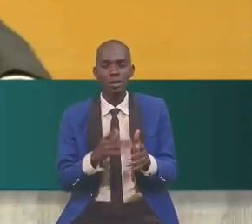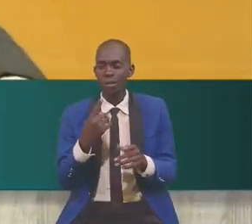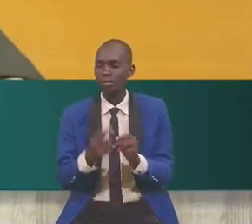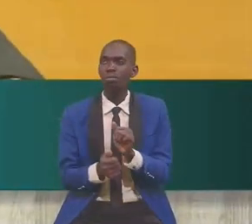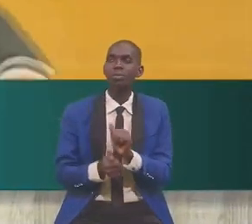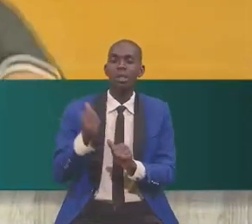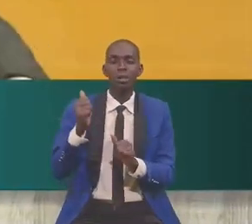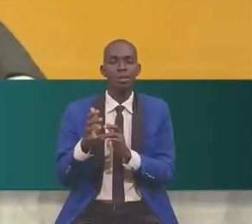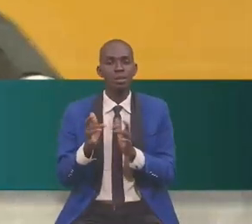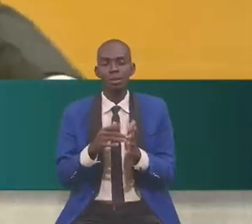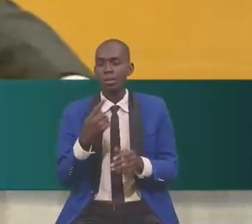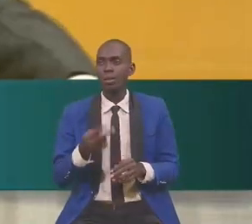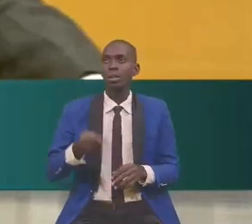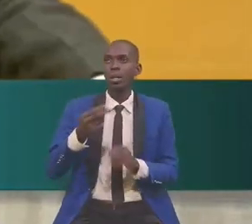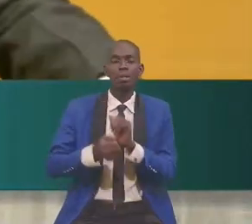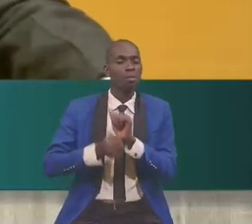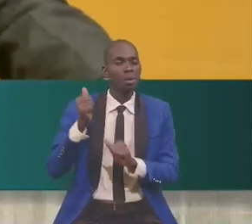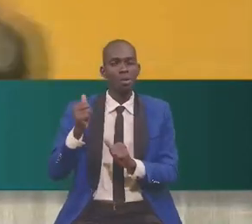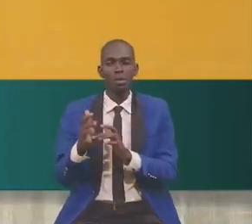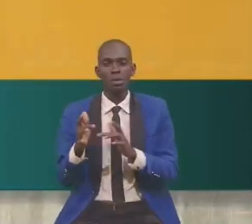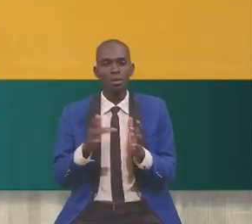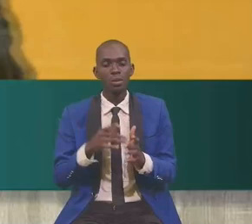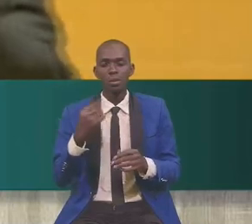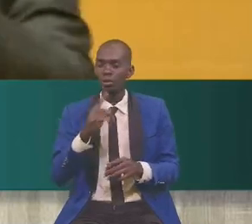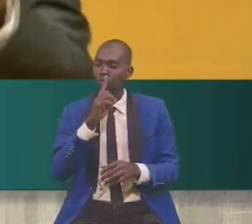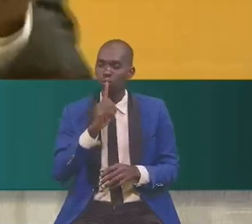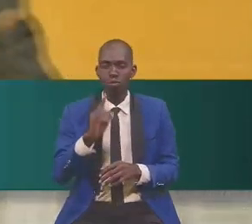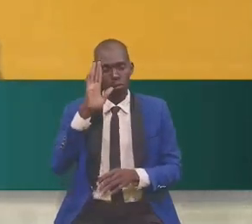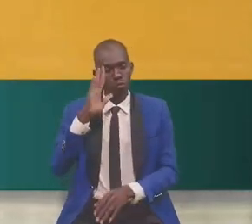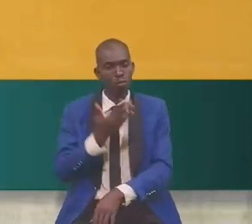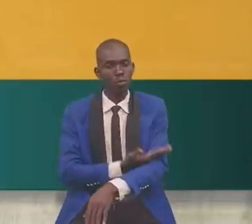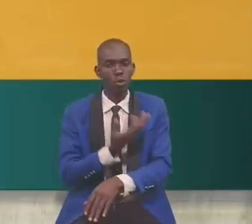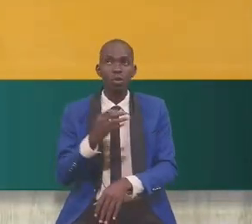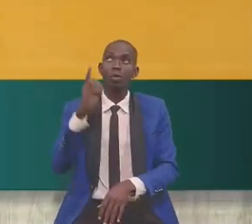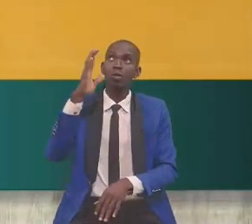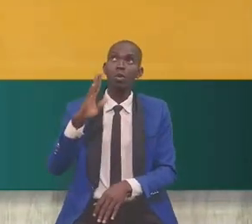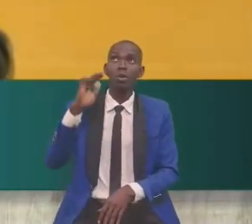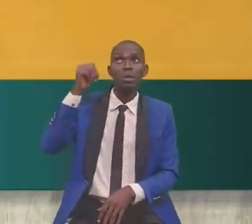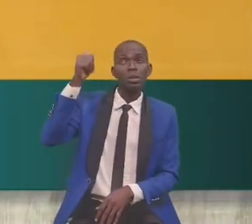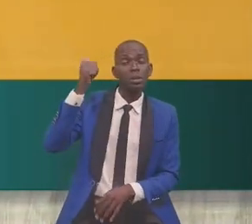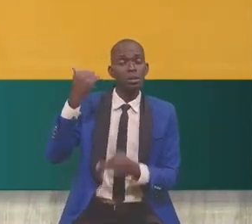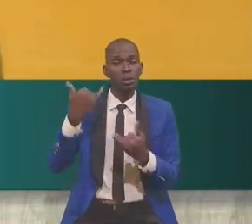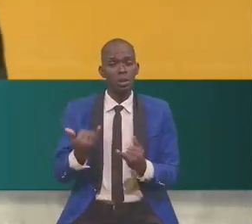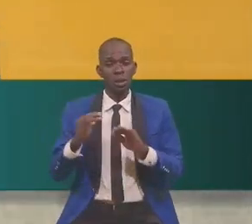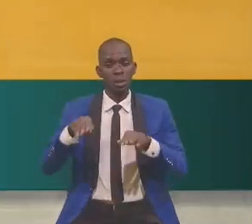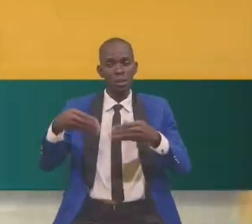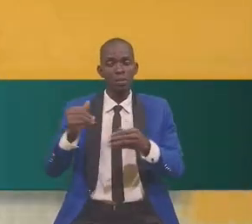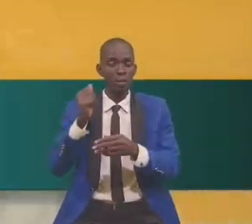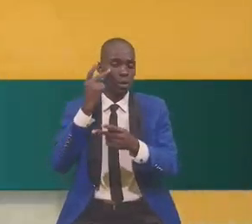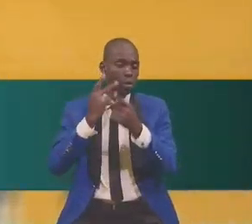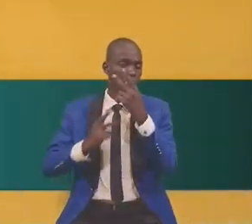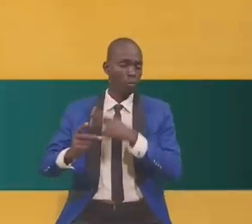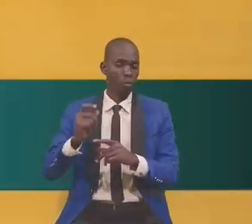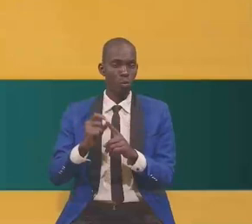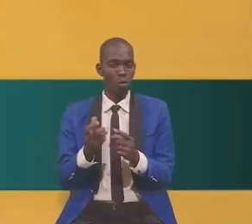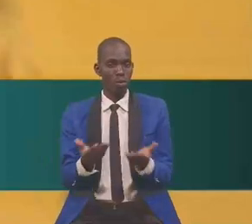élevé, Jésus le Fils de Dieu même, il nous donne la prophétie ici. Et il dit,